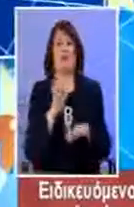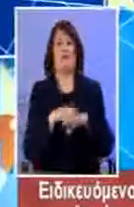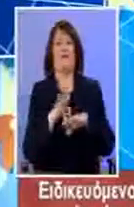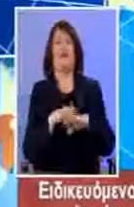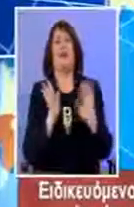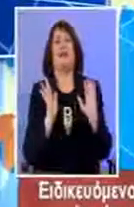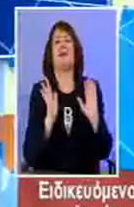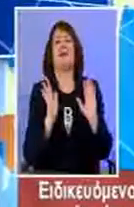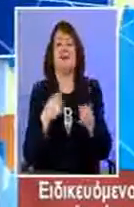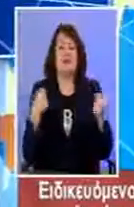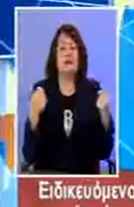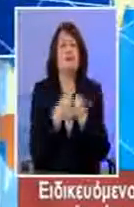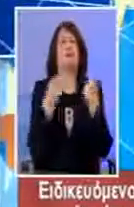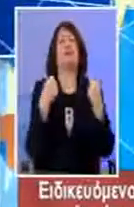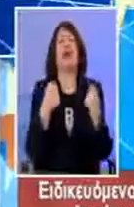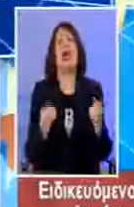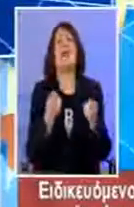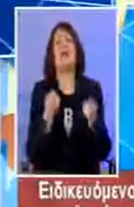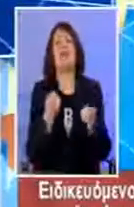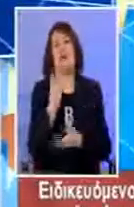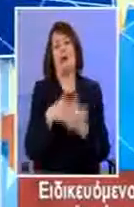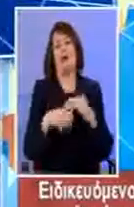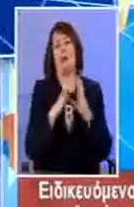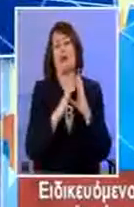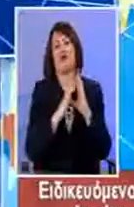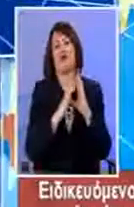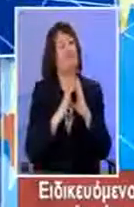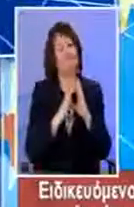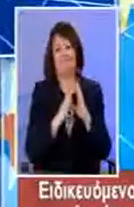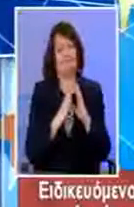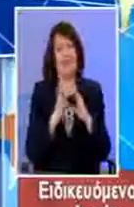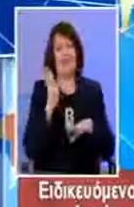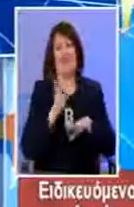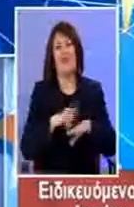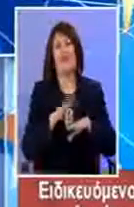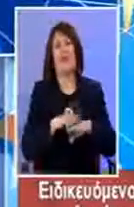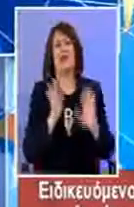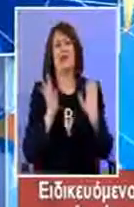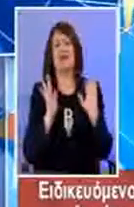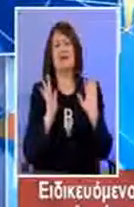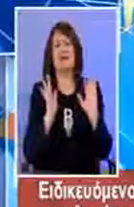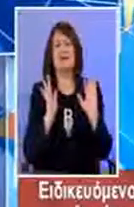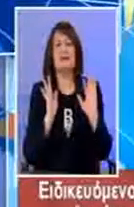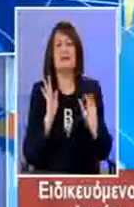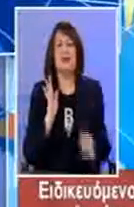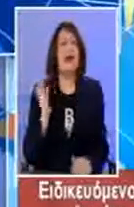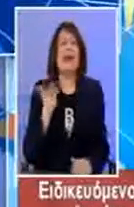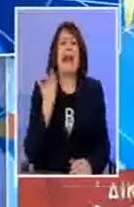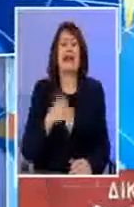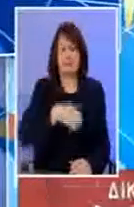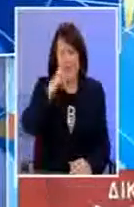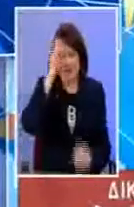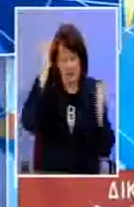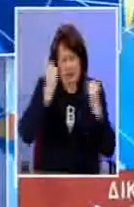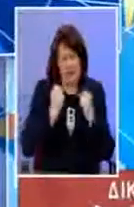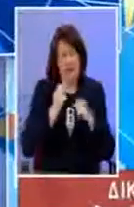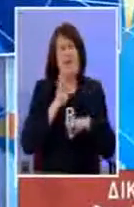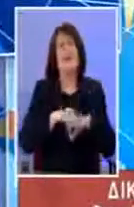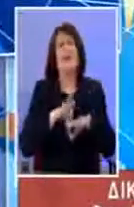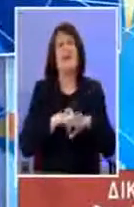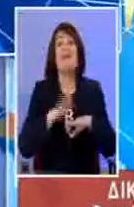ή το τρακάρισμα που σε άφησε ανάπηρο, που έμεινες ανάπηρος, που έχασες ένα αισθητηριακό σου όργανο.